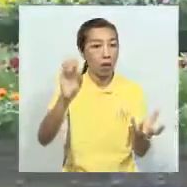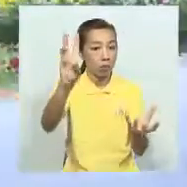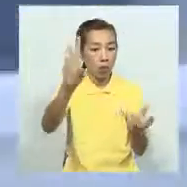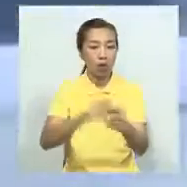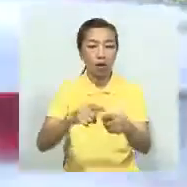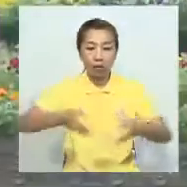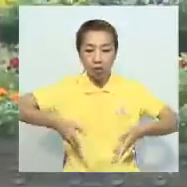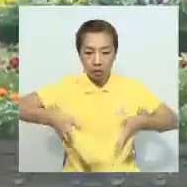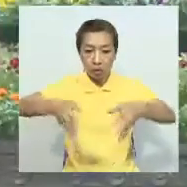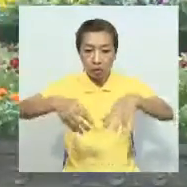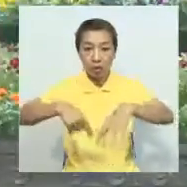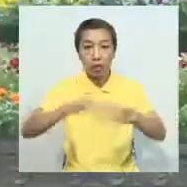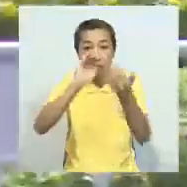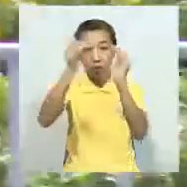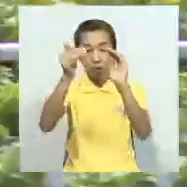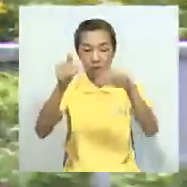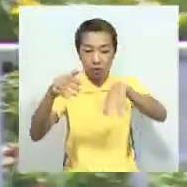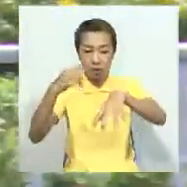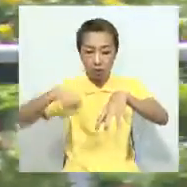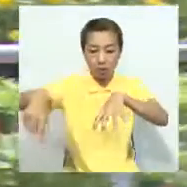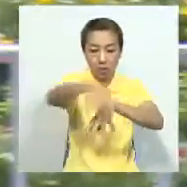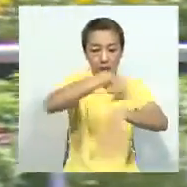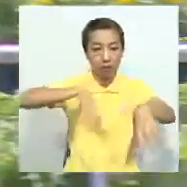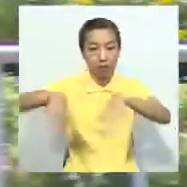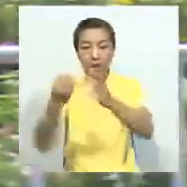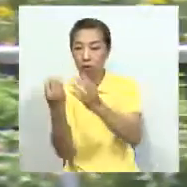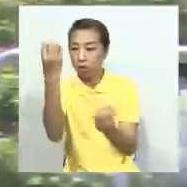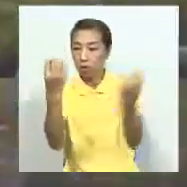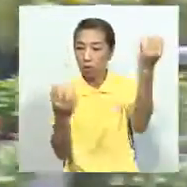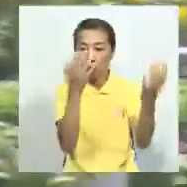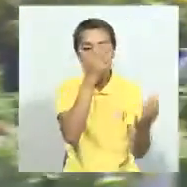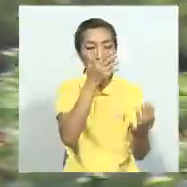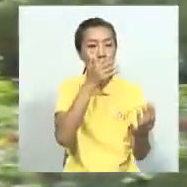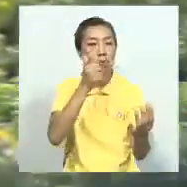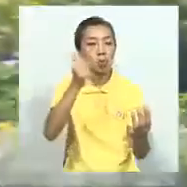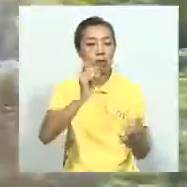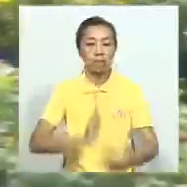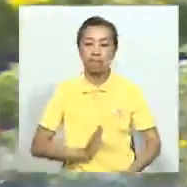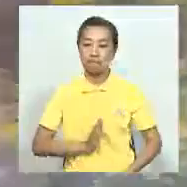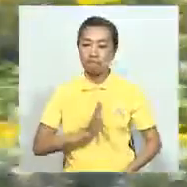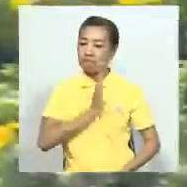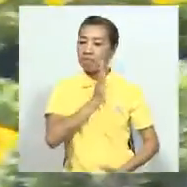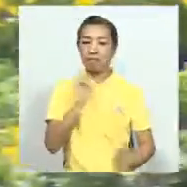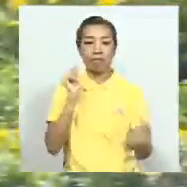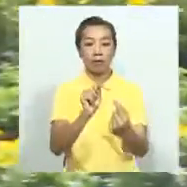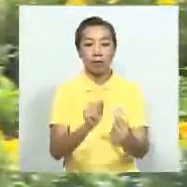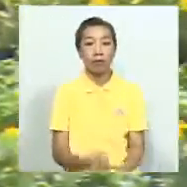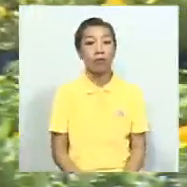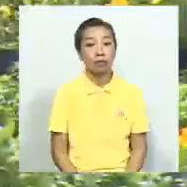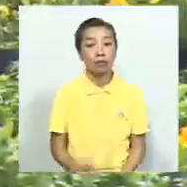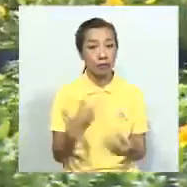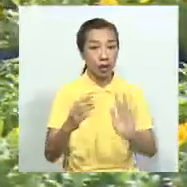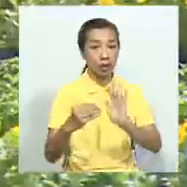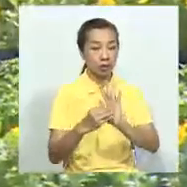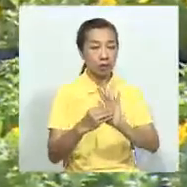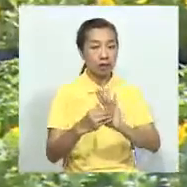รุงภูมิทัศน์บริเวณโดยรอบอนุสาวรีย์ประชาธิปไตยให้ร่มรื่นสวยงามและสมพระเกียรติสูงสุดนอกจากนี้กรุงเทพ